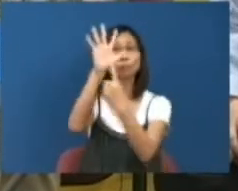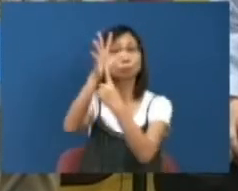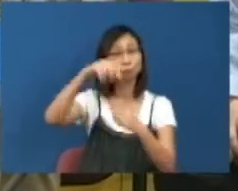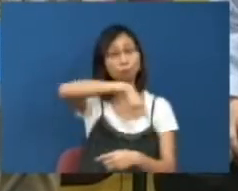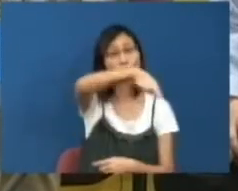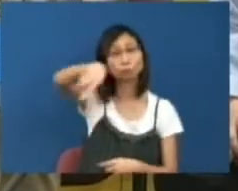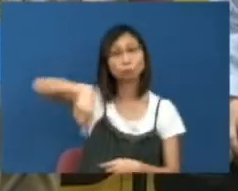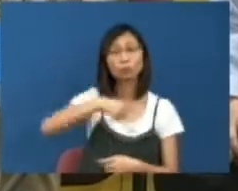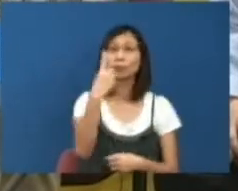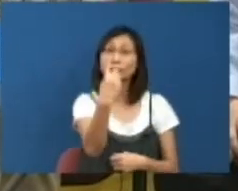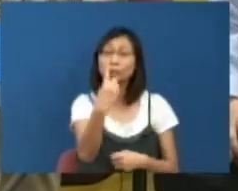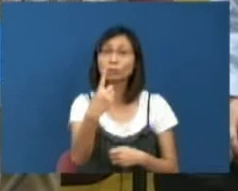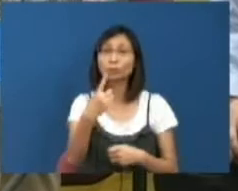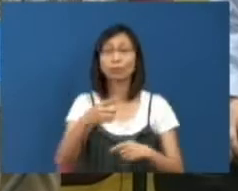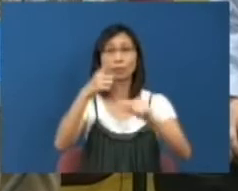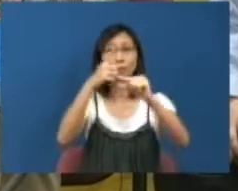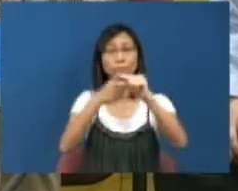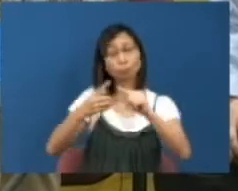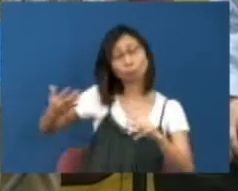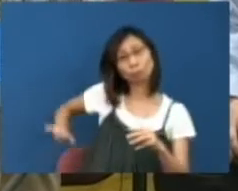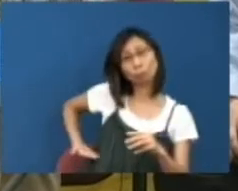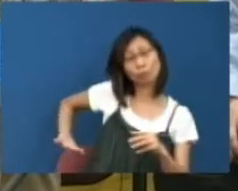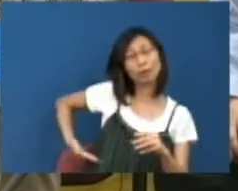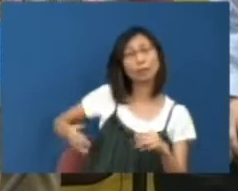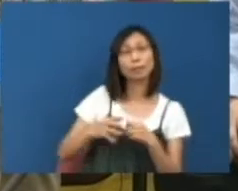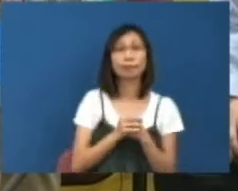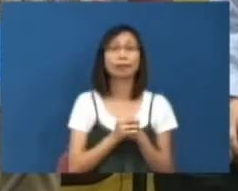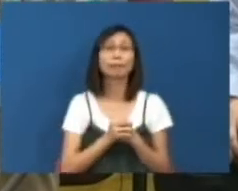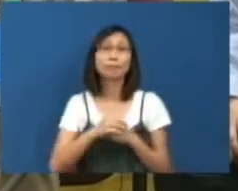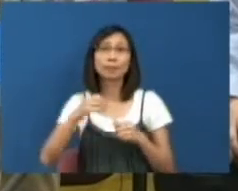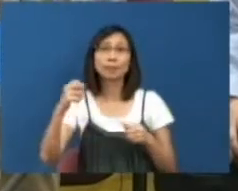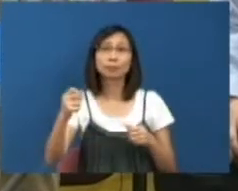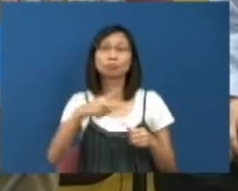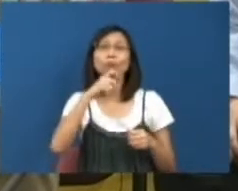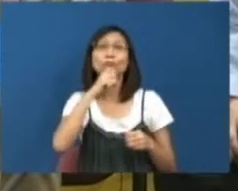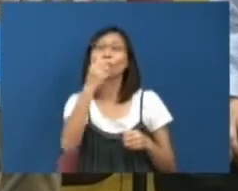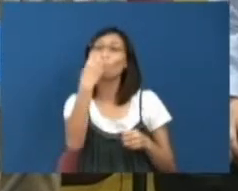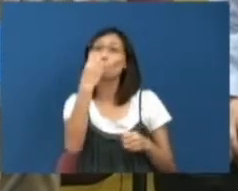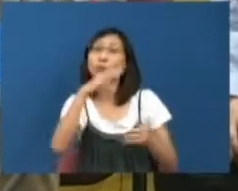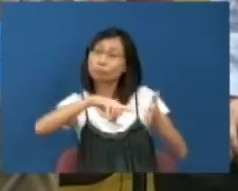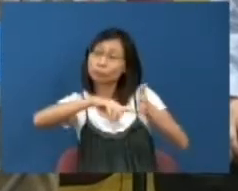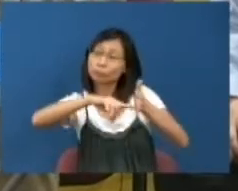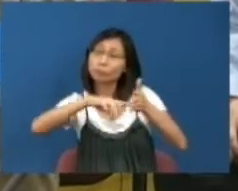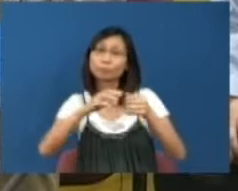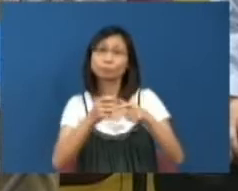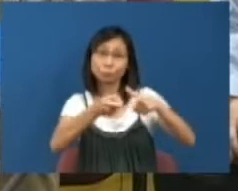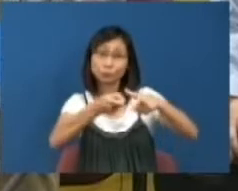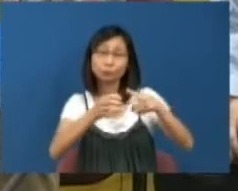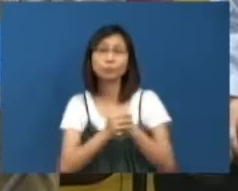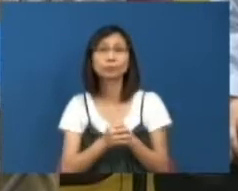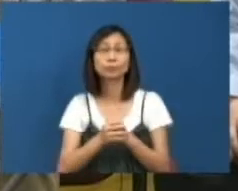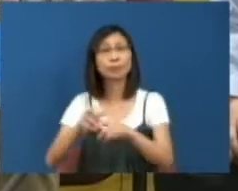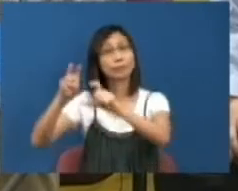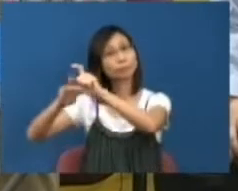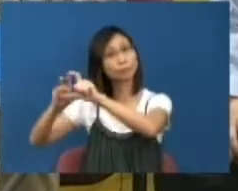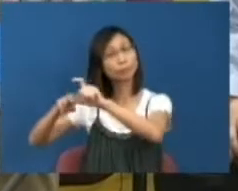就係中華電力。就在香港的東南邊，另外一個呢就香港電燈啦，就在香港的西南邊